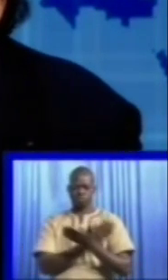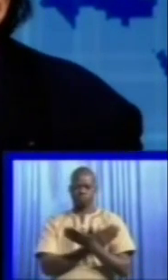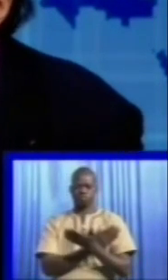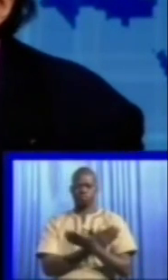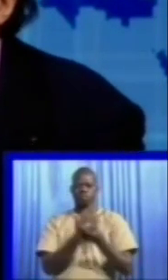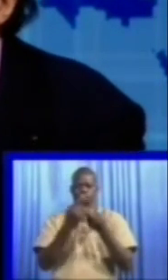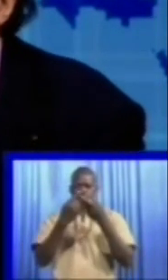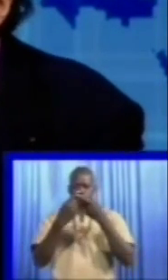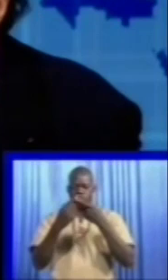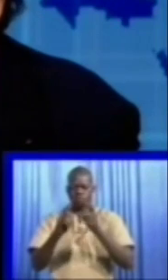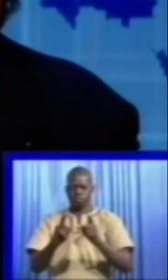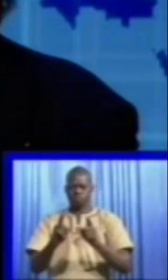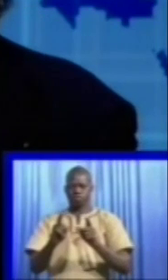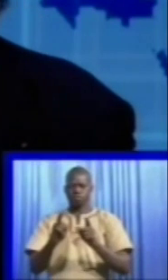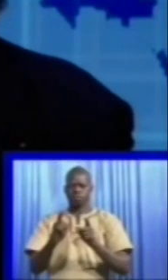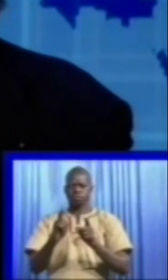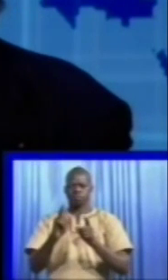Mais